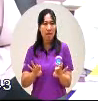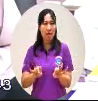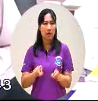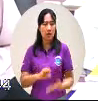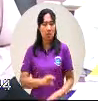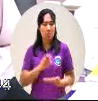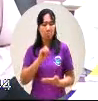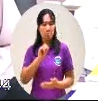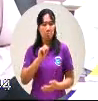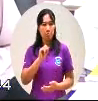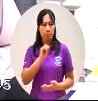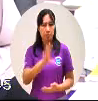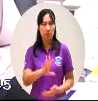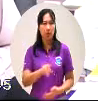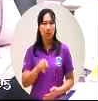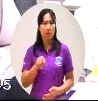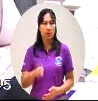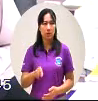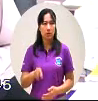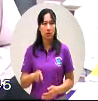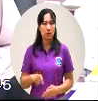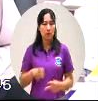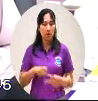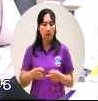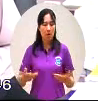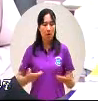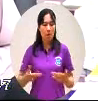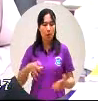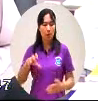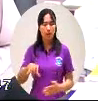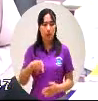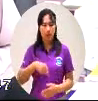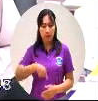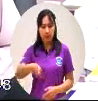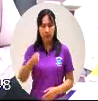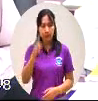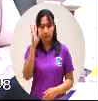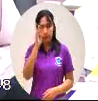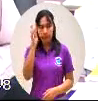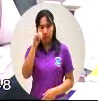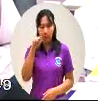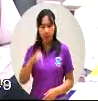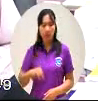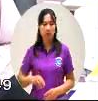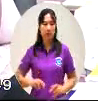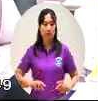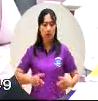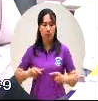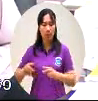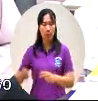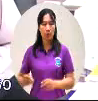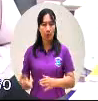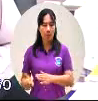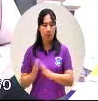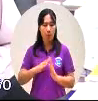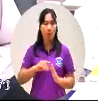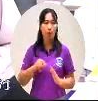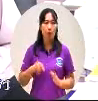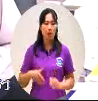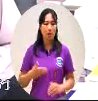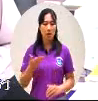单位做一个勘察，然后修复，让这些啊、未来哈、这